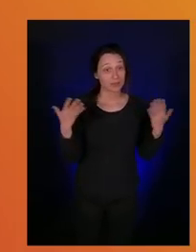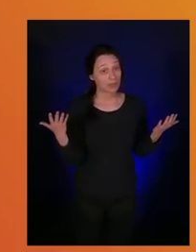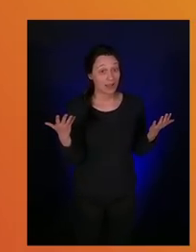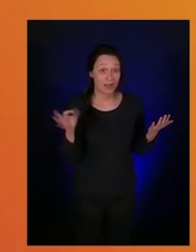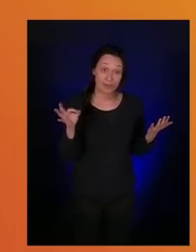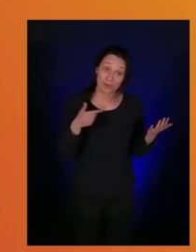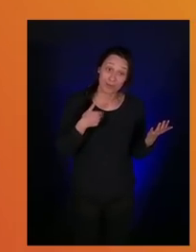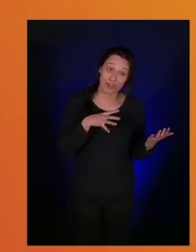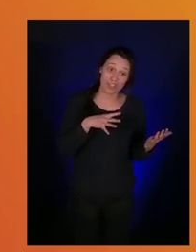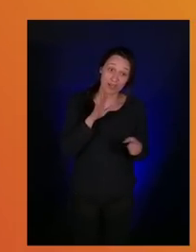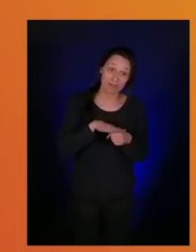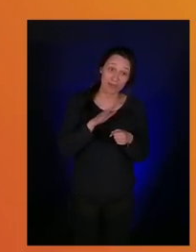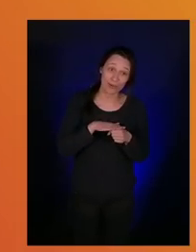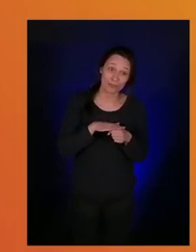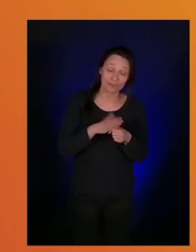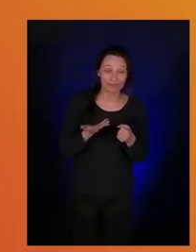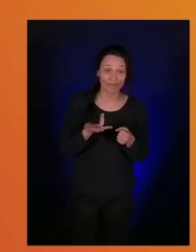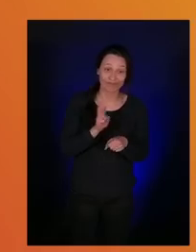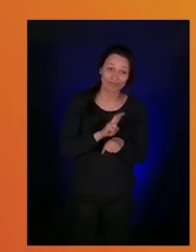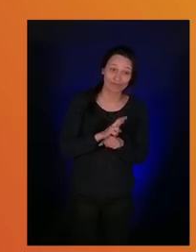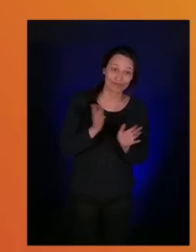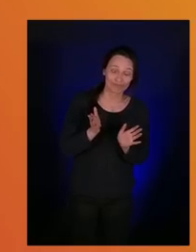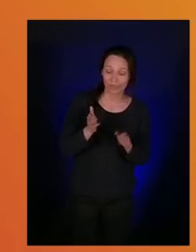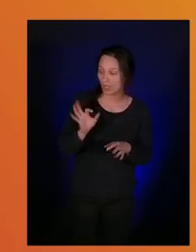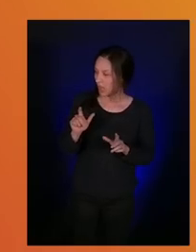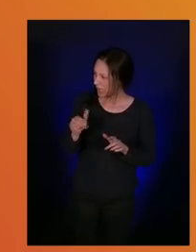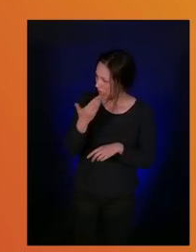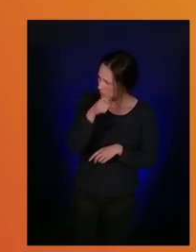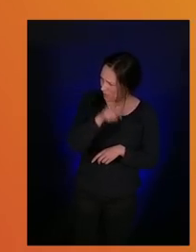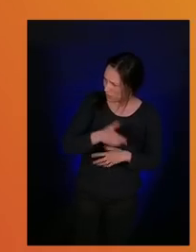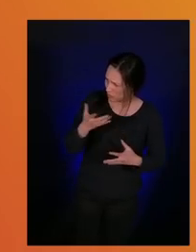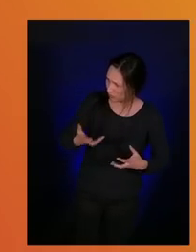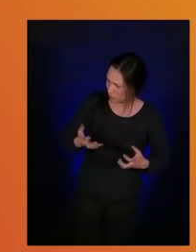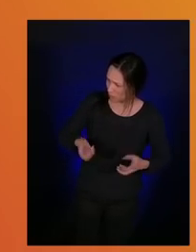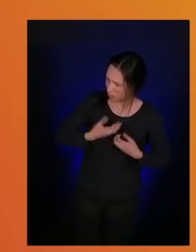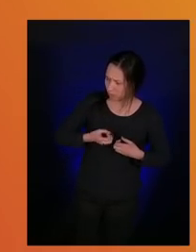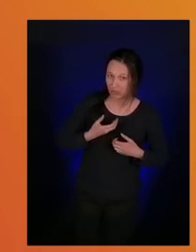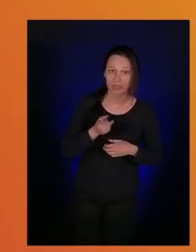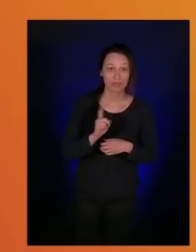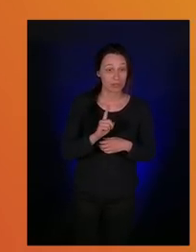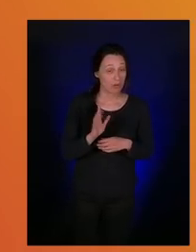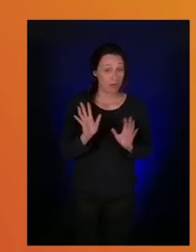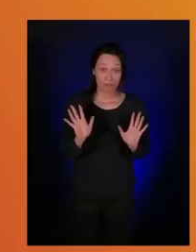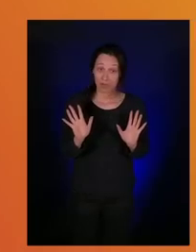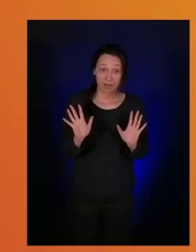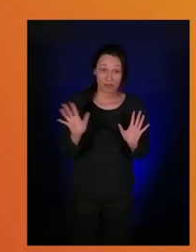donc, ok. Il y en a un autre là-bas qui attend aussi pour prendre la parole. Mais comme il n'y a pas trop de monde, bon, allez, vas-y. En fait c'est quand même en lien. Ouais. Voilà. Okay.